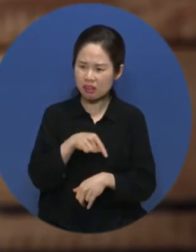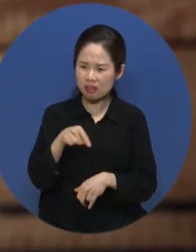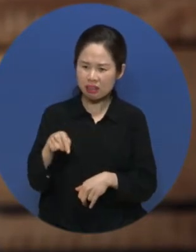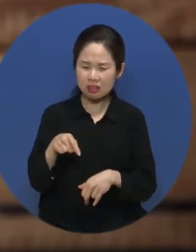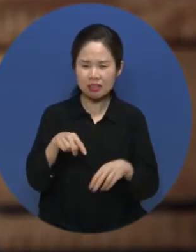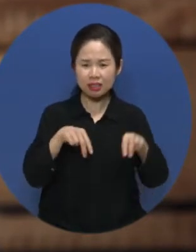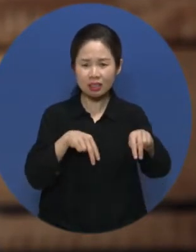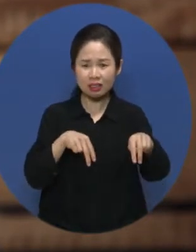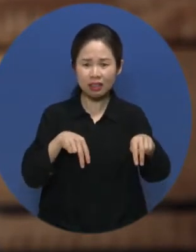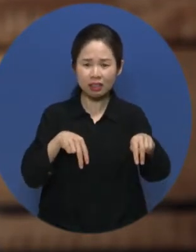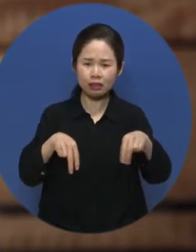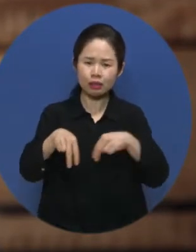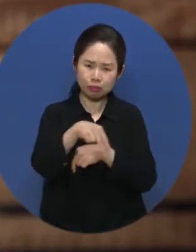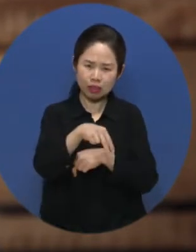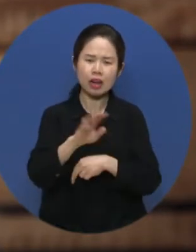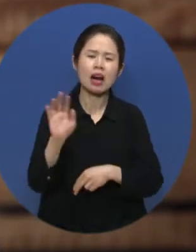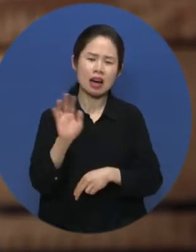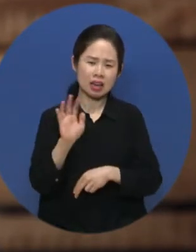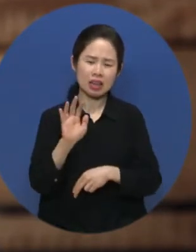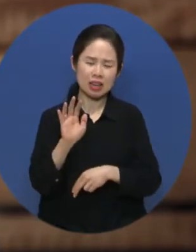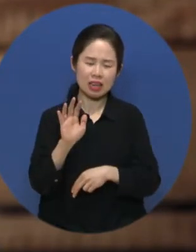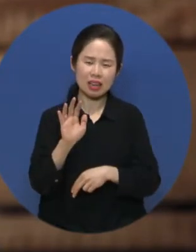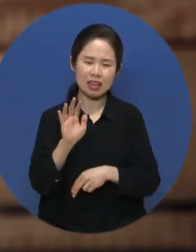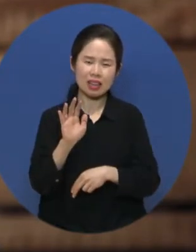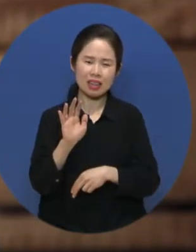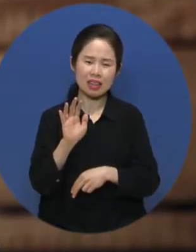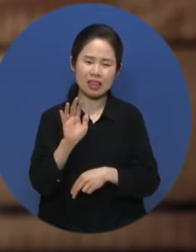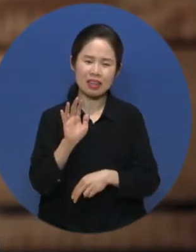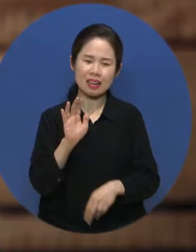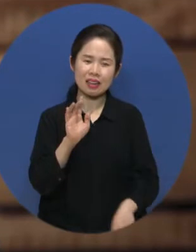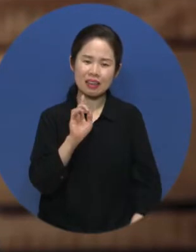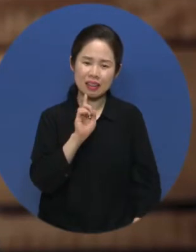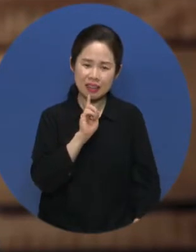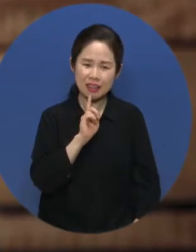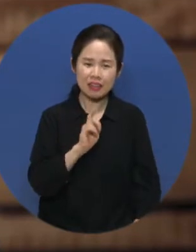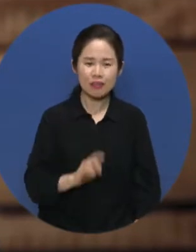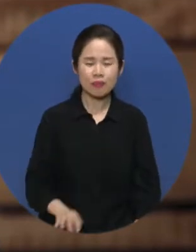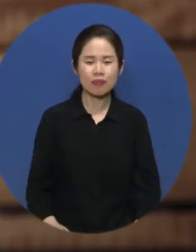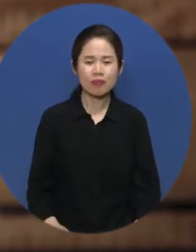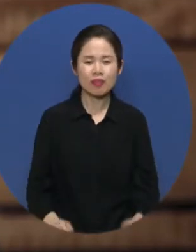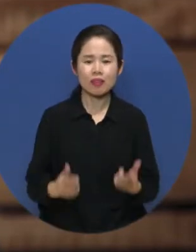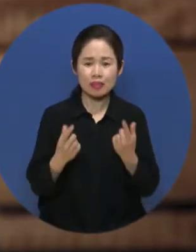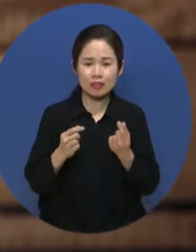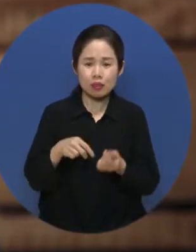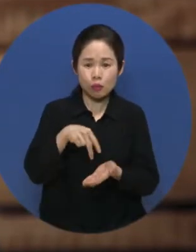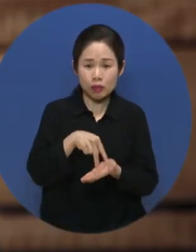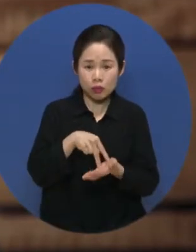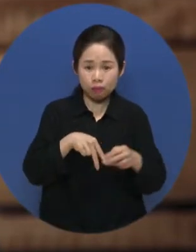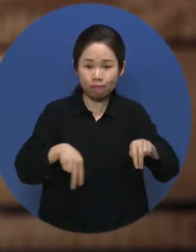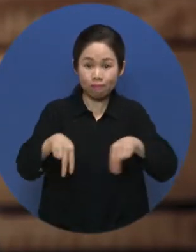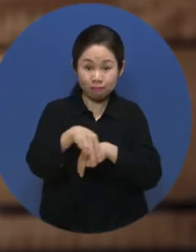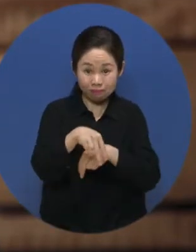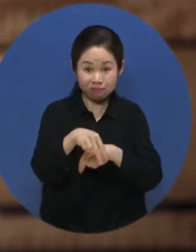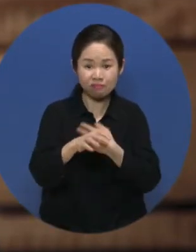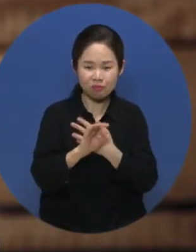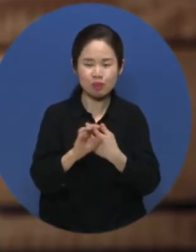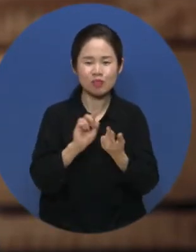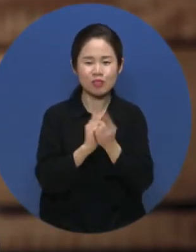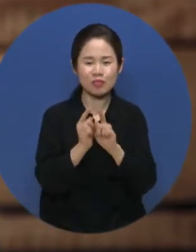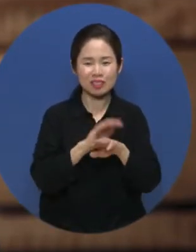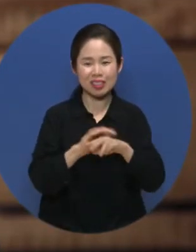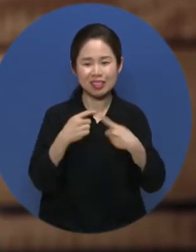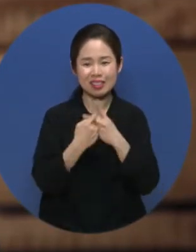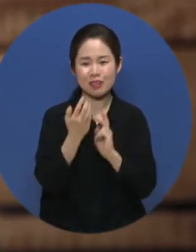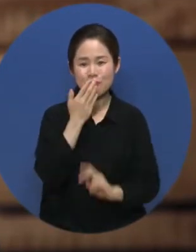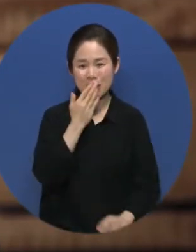바로 이런 관점의 차이로 우리가 좀 더 장애인에 대해서 이해하고 접근할 수 있다고 생각을 하고요. 그리고